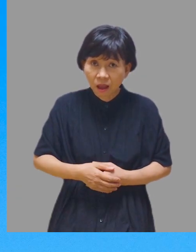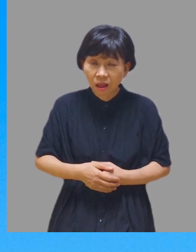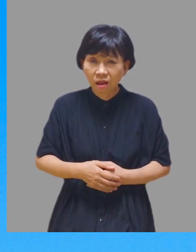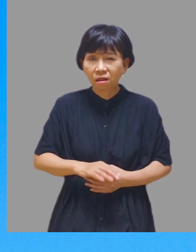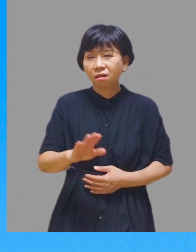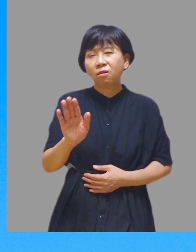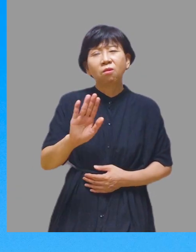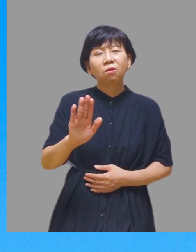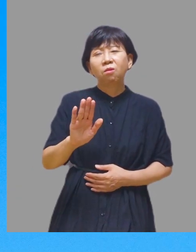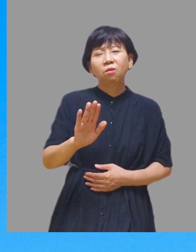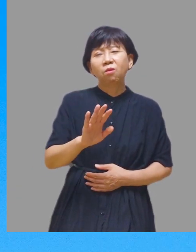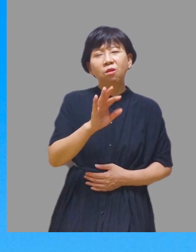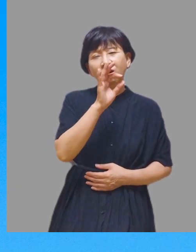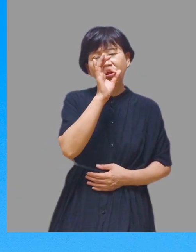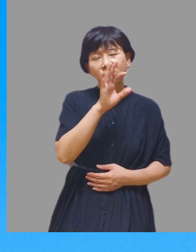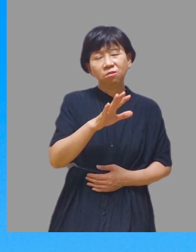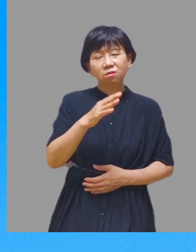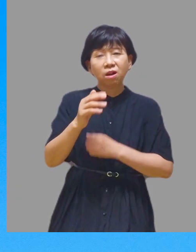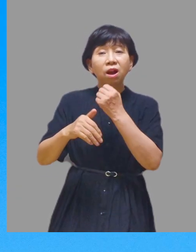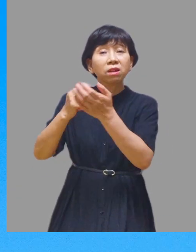하나님은 무너뜨릴 수 있습니다.